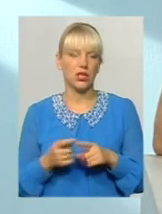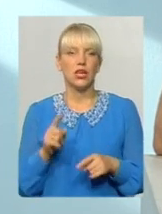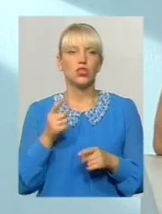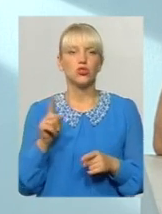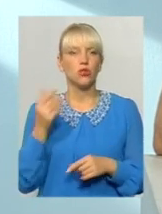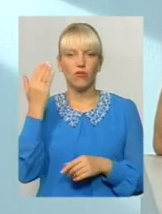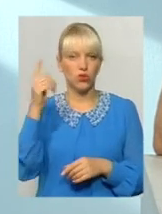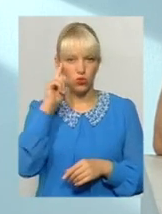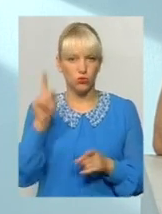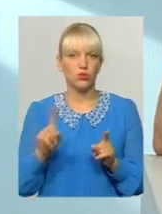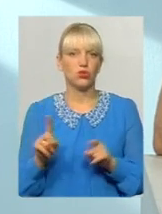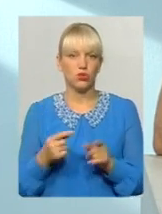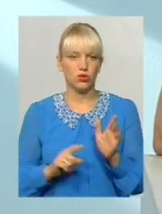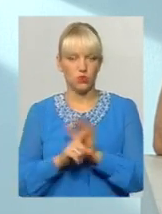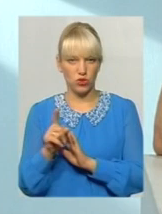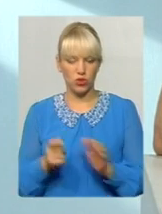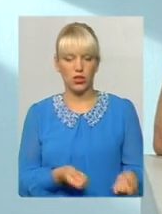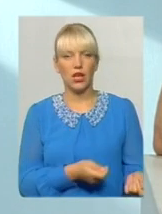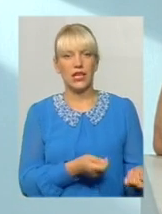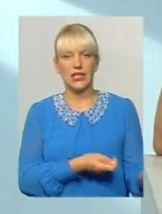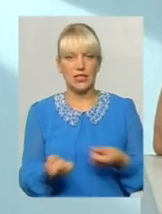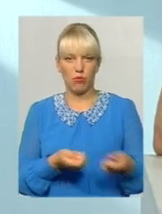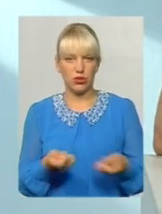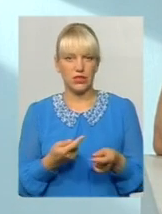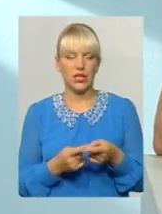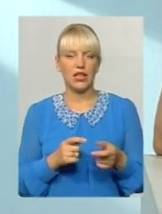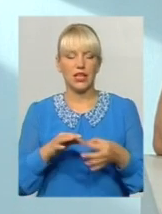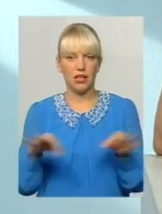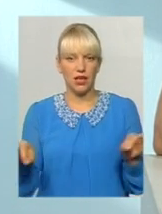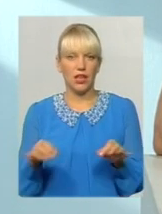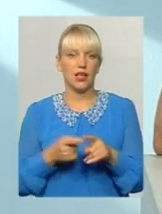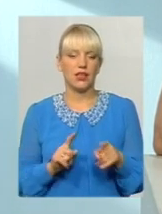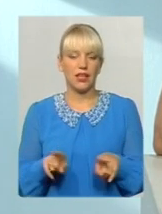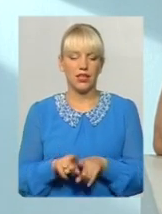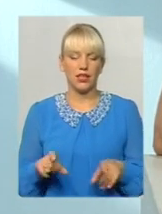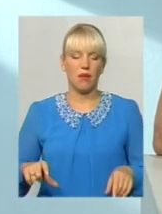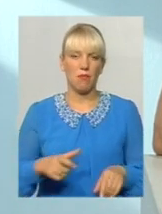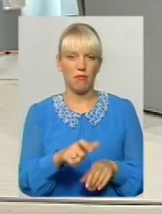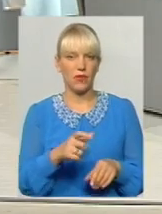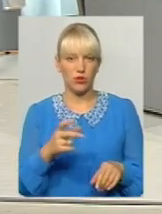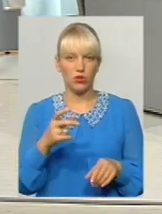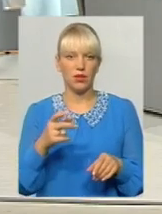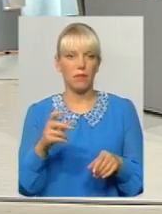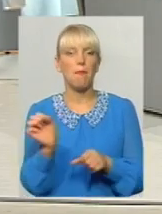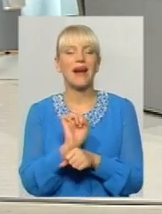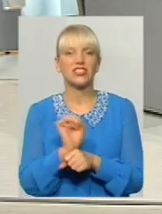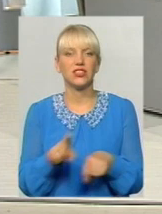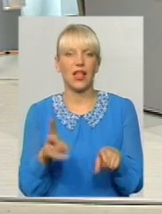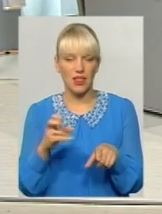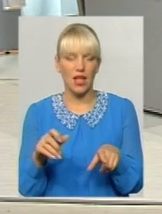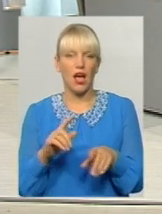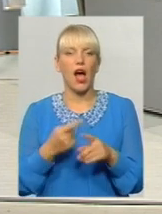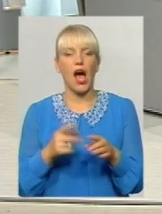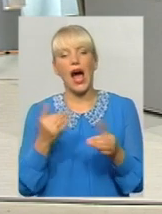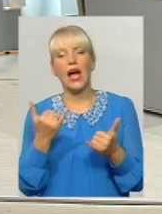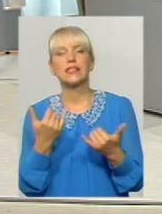що спочатку зробили? Спочатку запустили на територію України 3 мільйони транспортних засобів, а зараз людей кидають просто самих на... Ну, я не